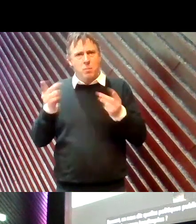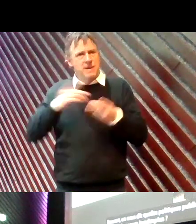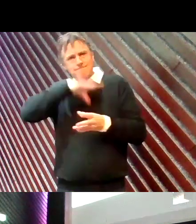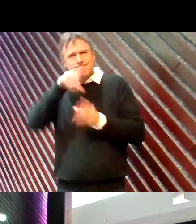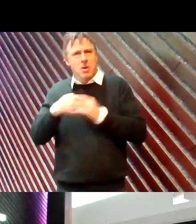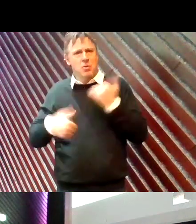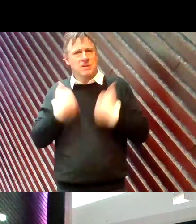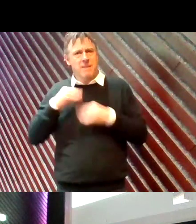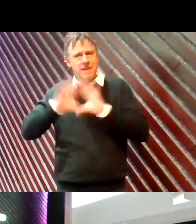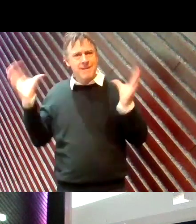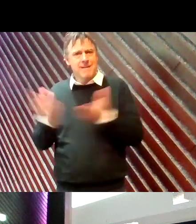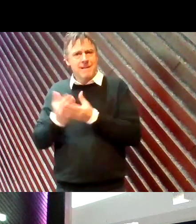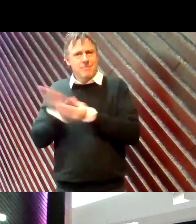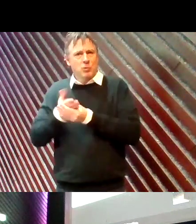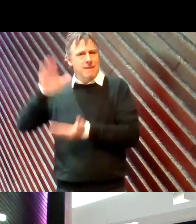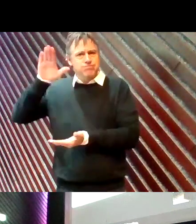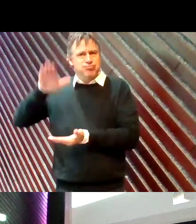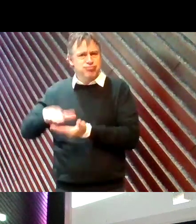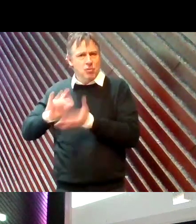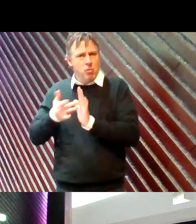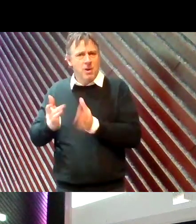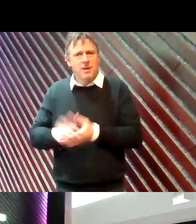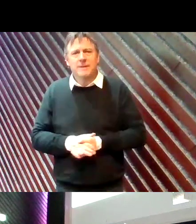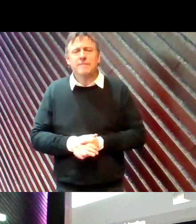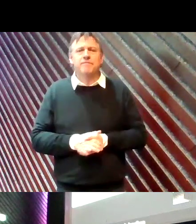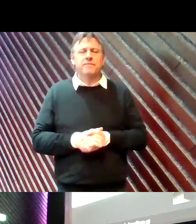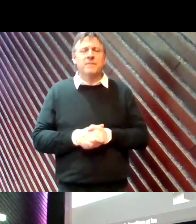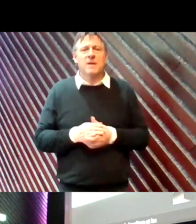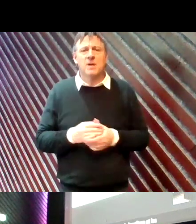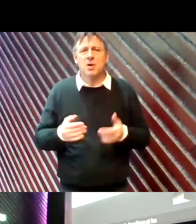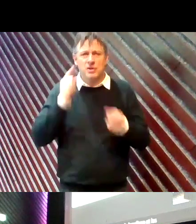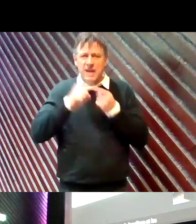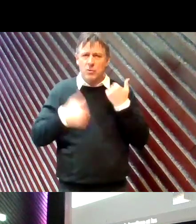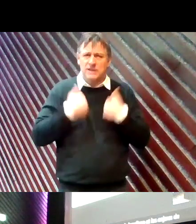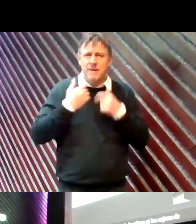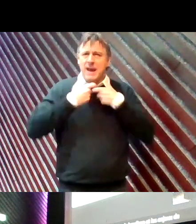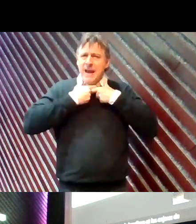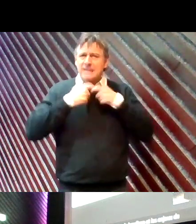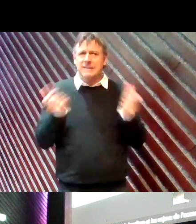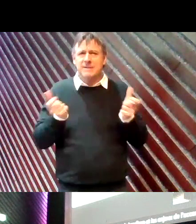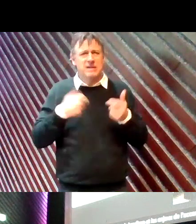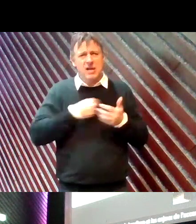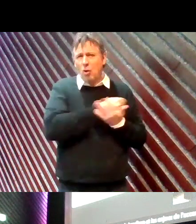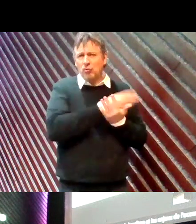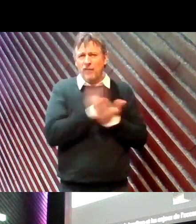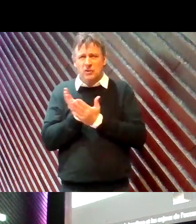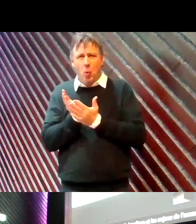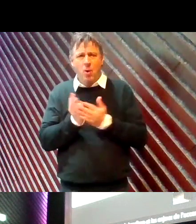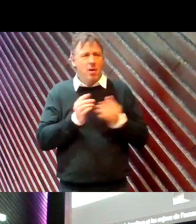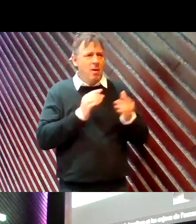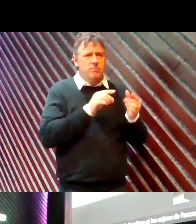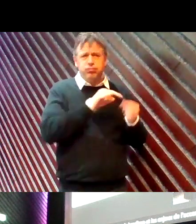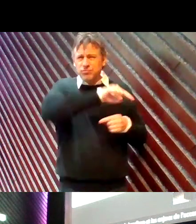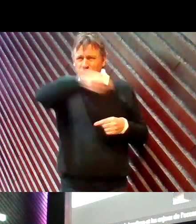les sujets du handicap et les enjeux de l'accessibilité sont éminemment transversaux et touchent absolument